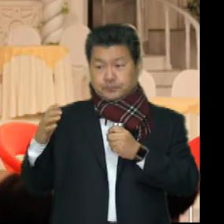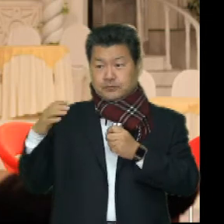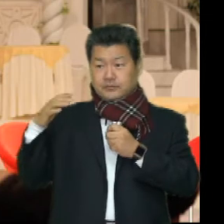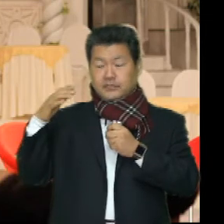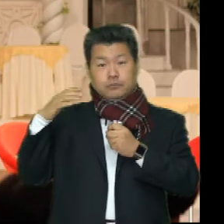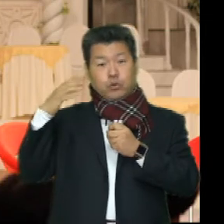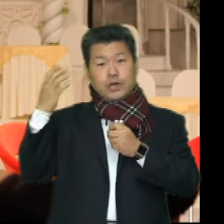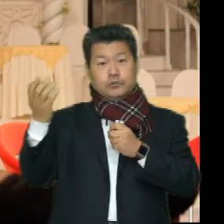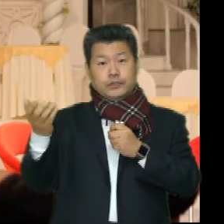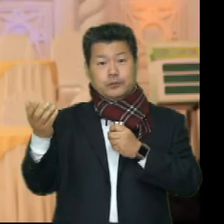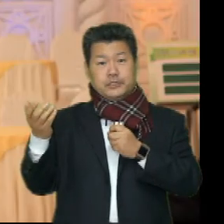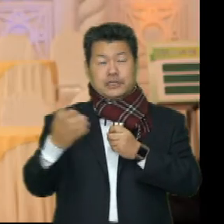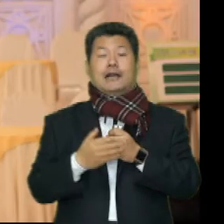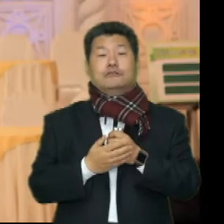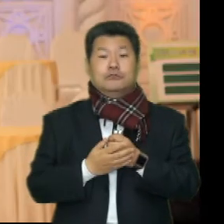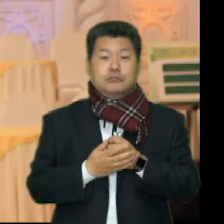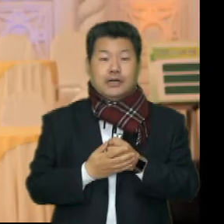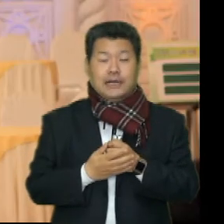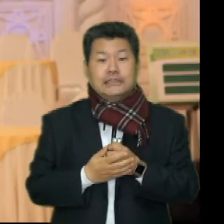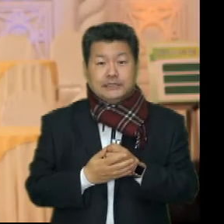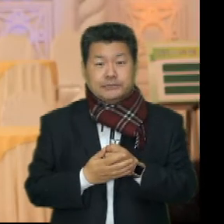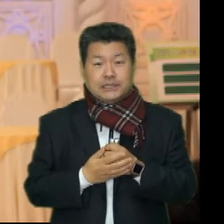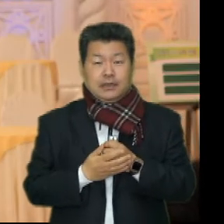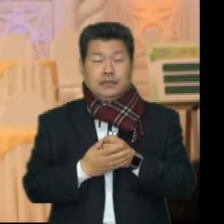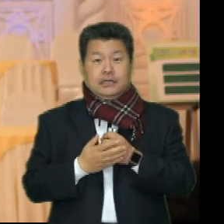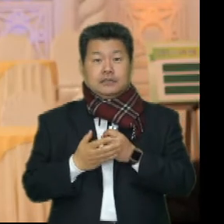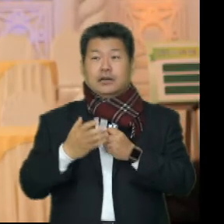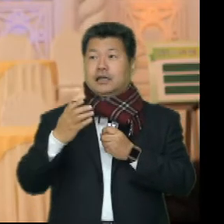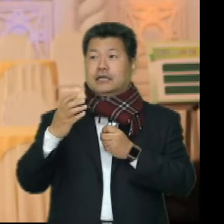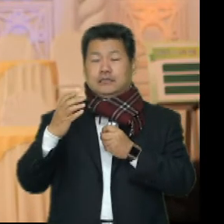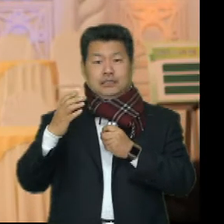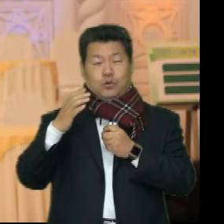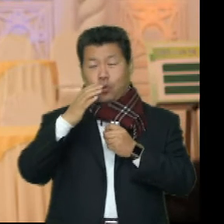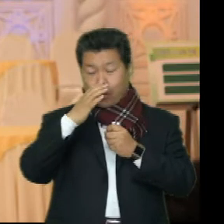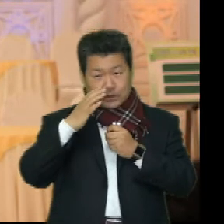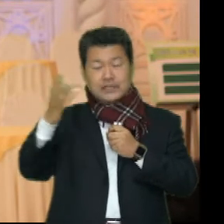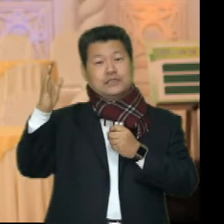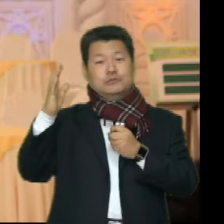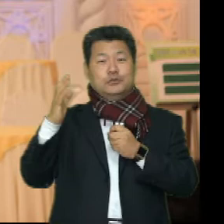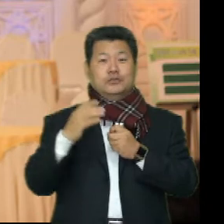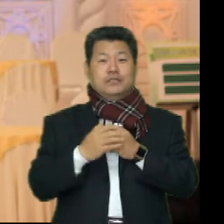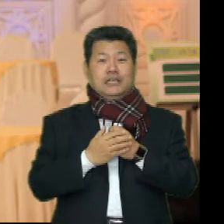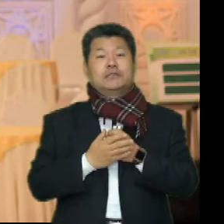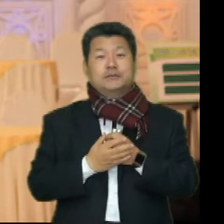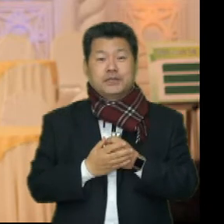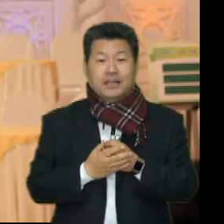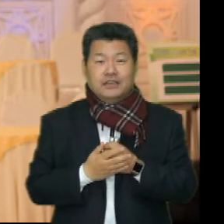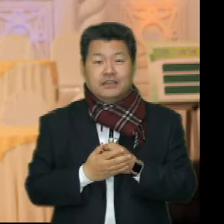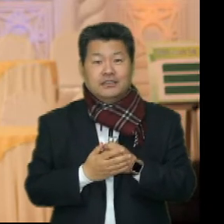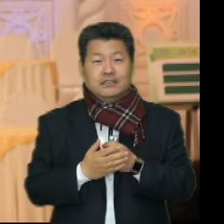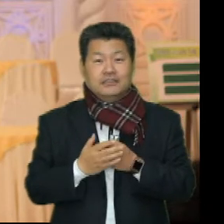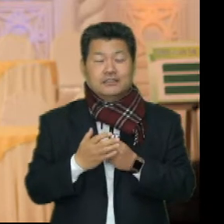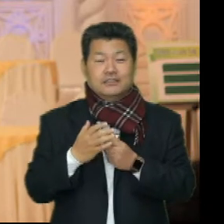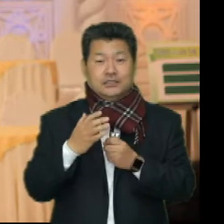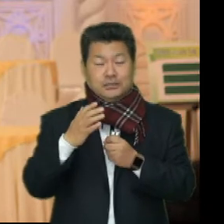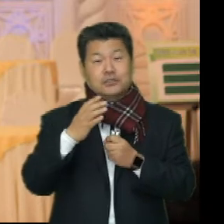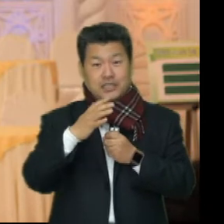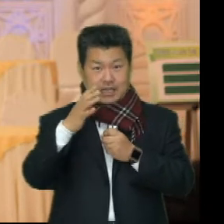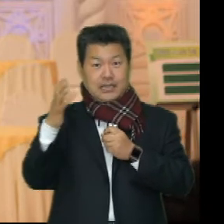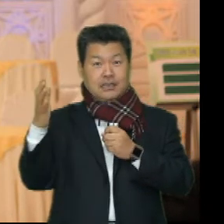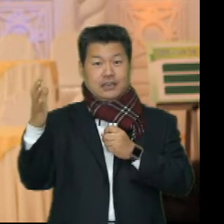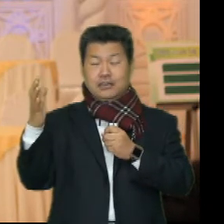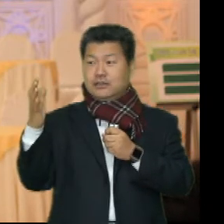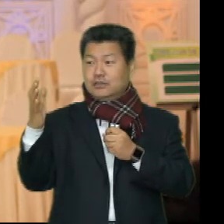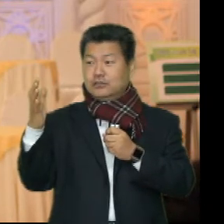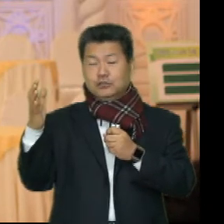보니까 포항구에 보면 강구항이 있습니다. 그 항에 갔더니 온 데 전부 깨집입니다. 그